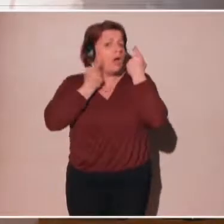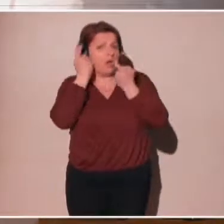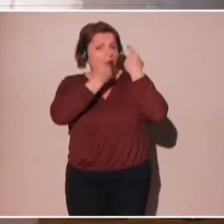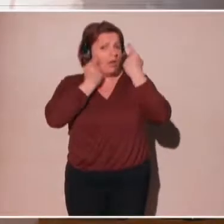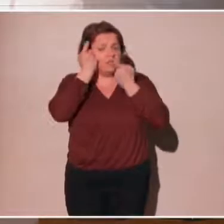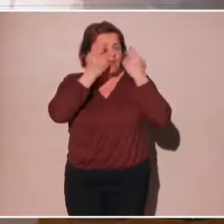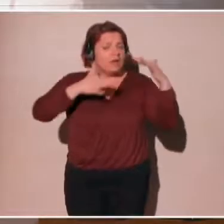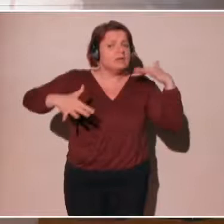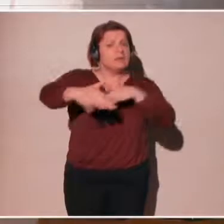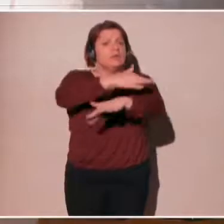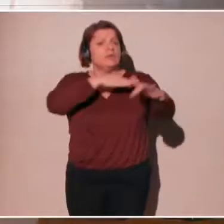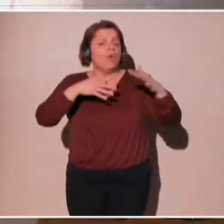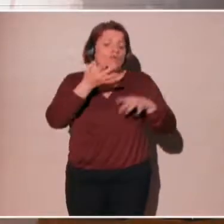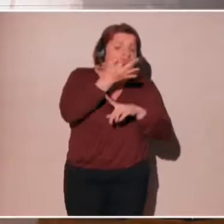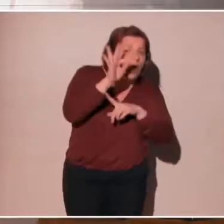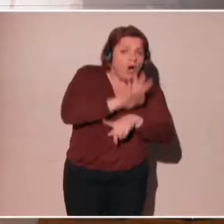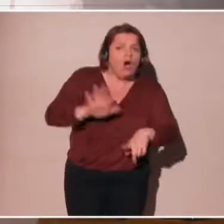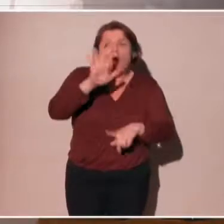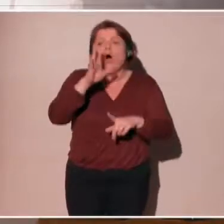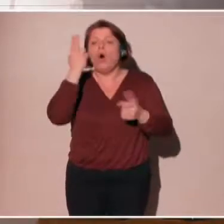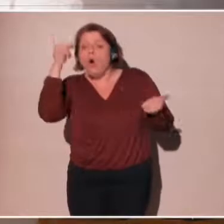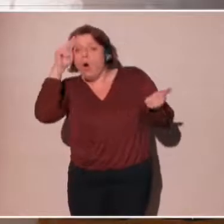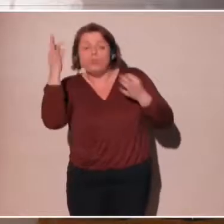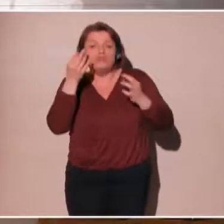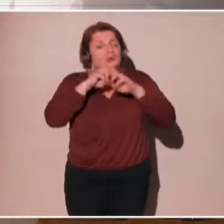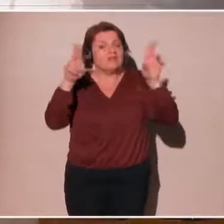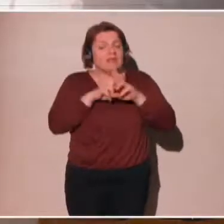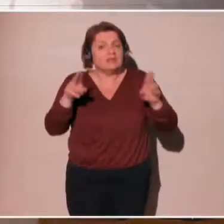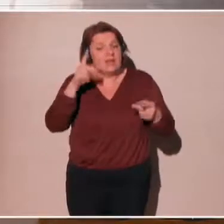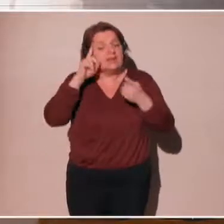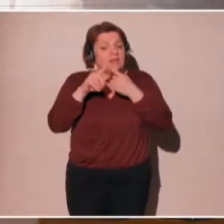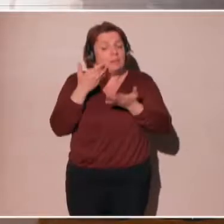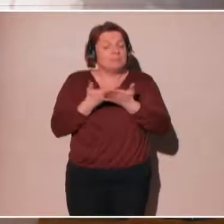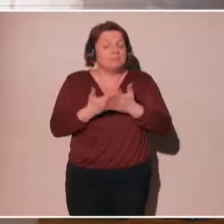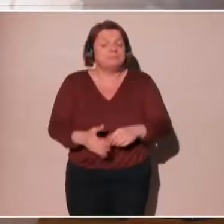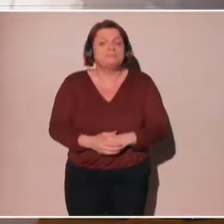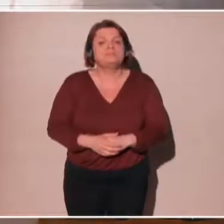ou au niveau international sur ces nouveaux enjeux fondamentaux?